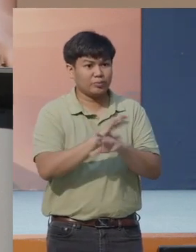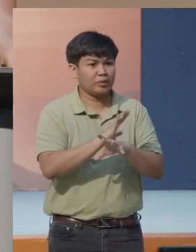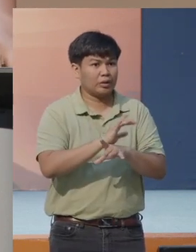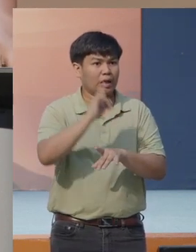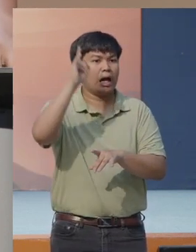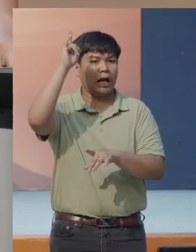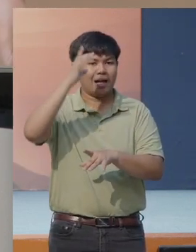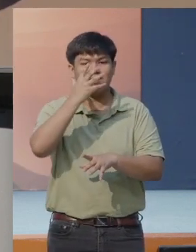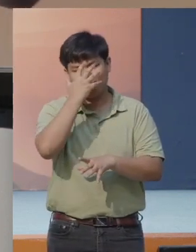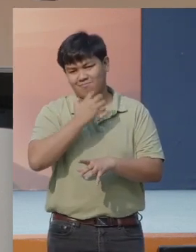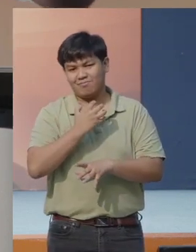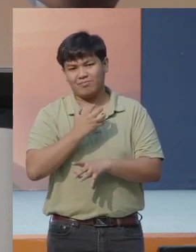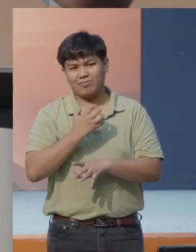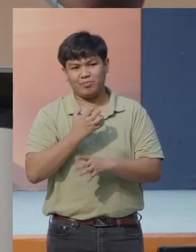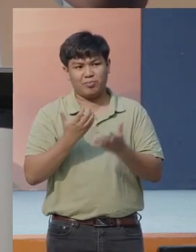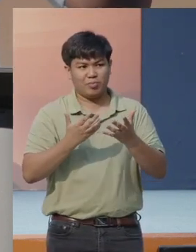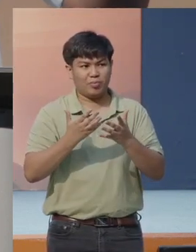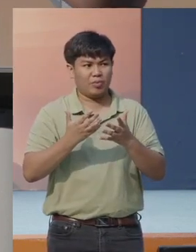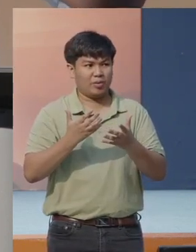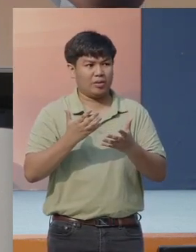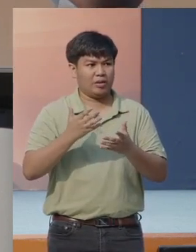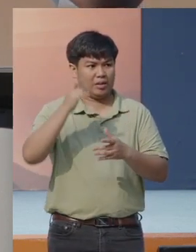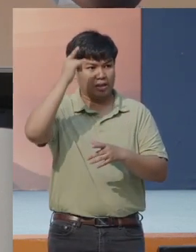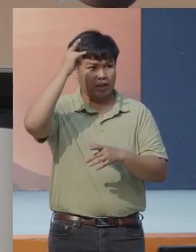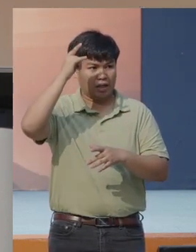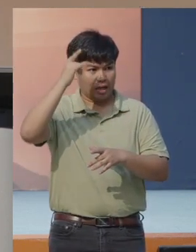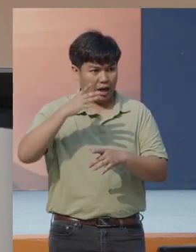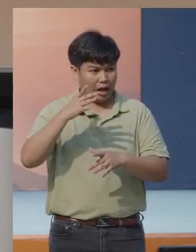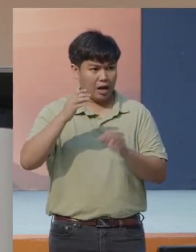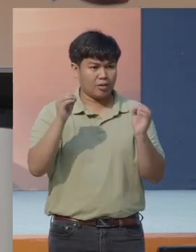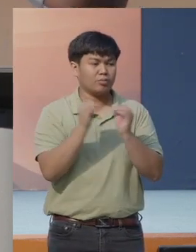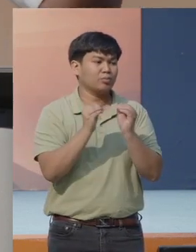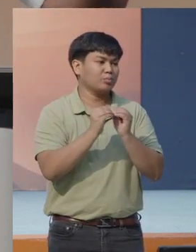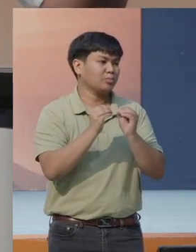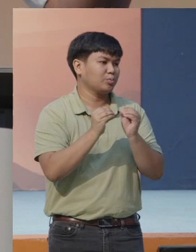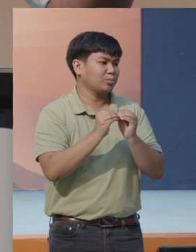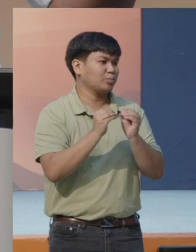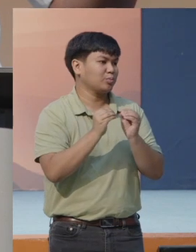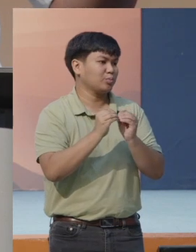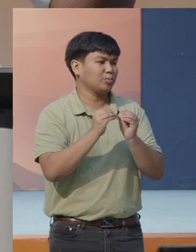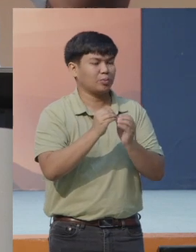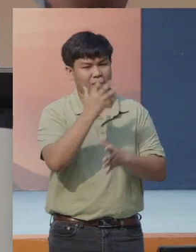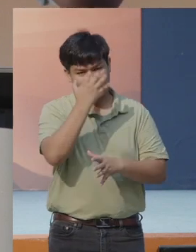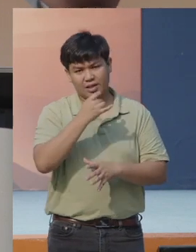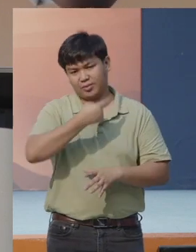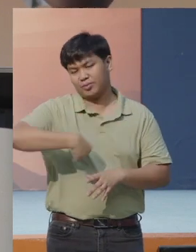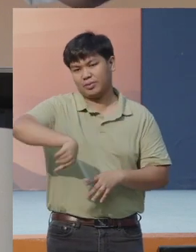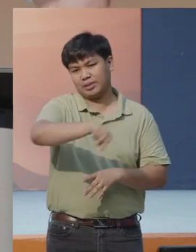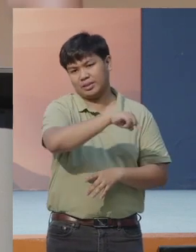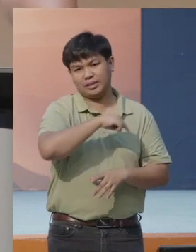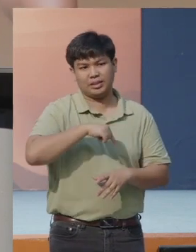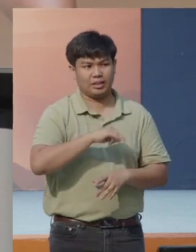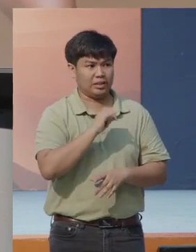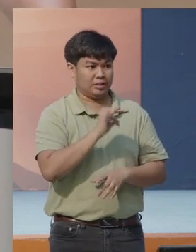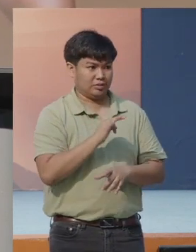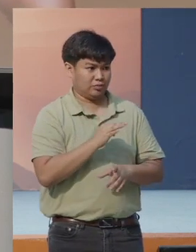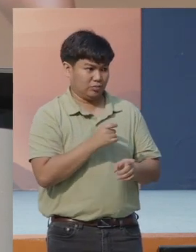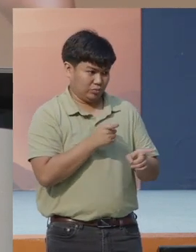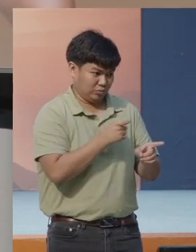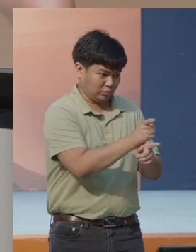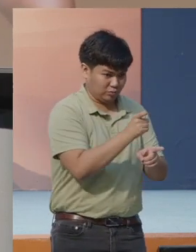ways. Maybe kayo po ay yung nakasakit nga. Hindi lang kayo yung